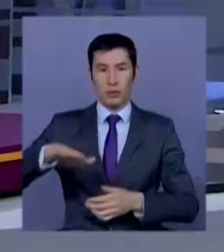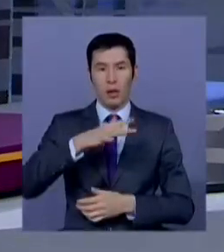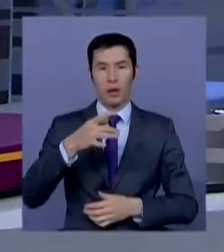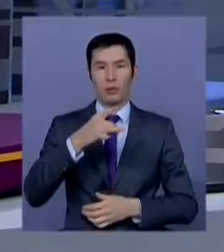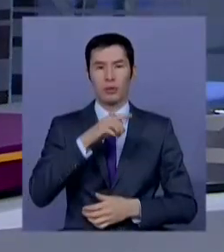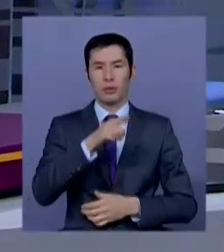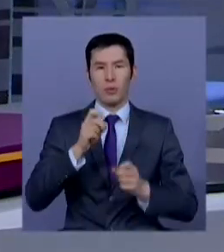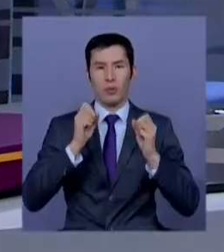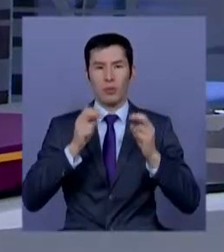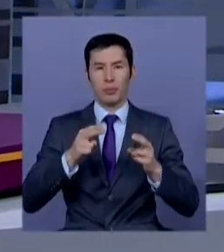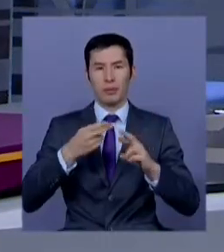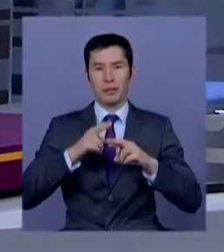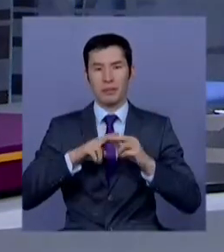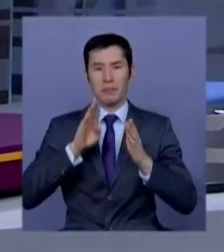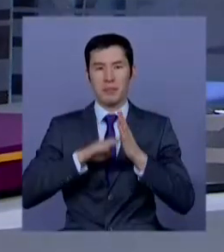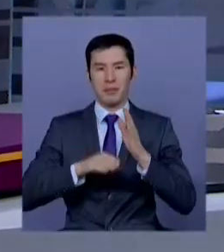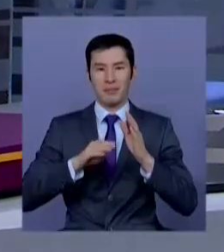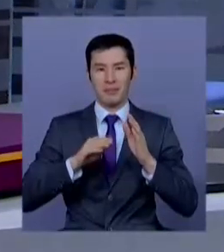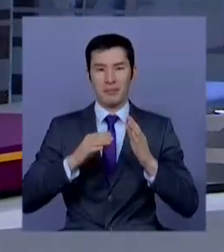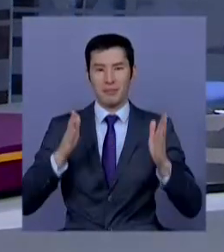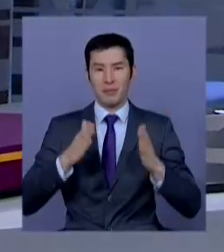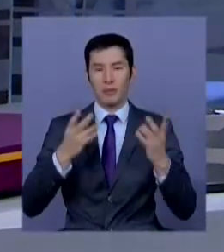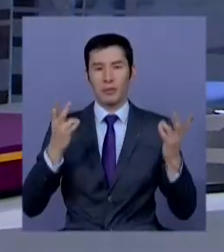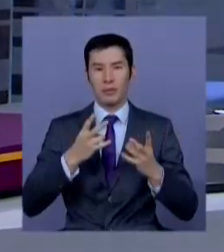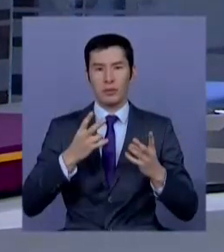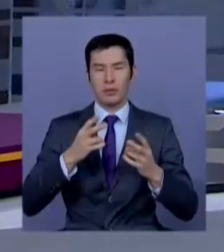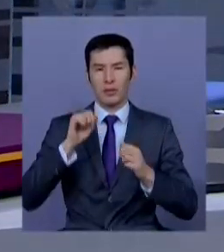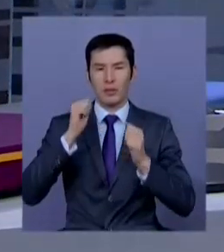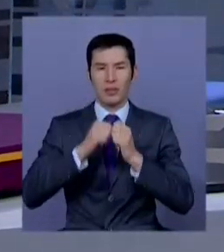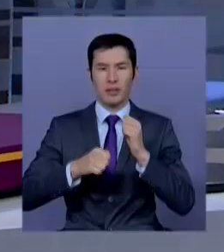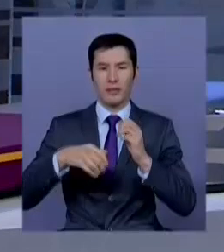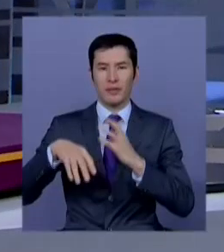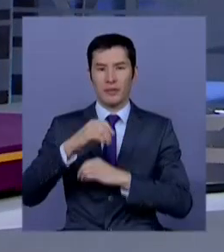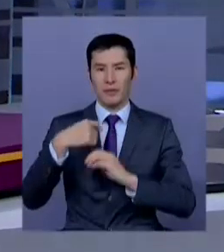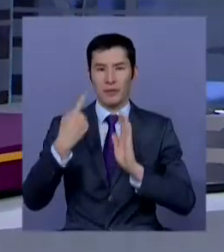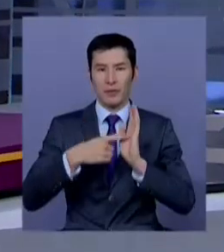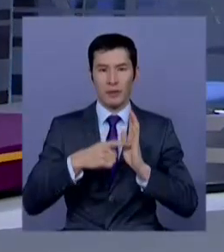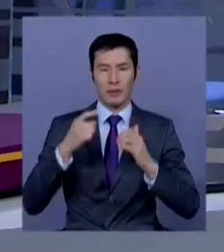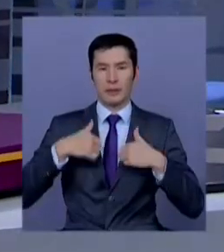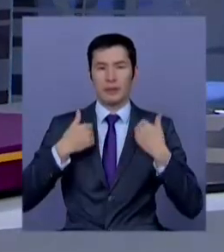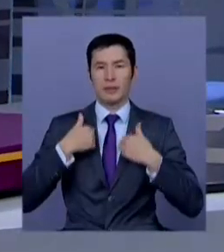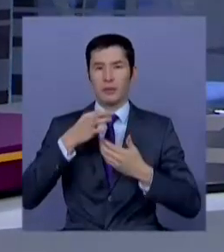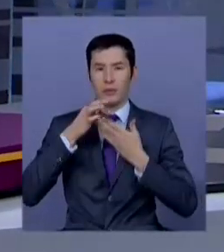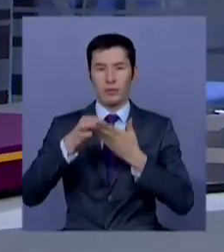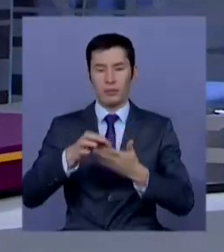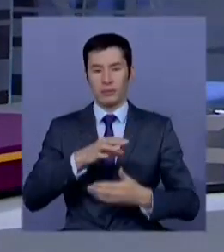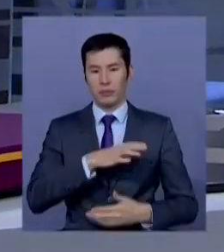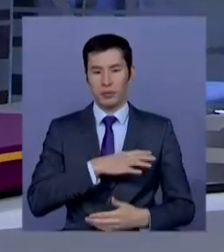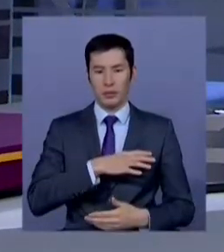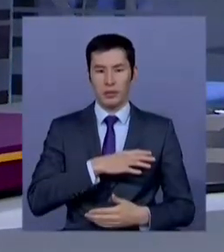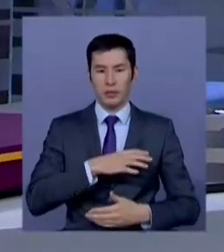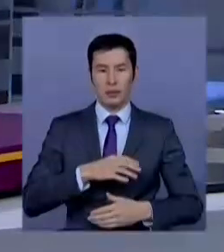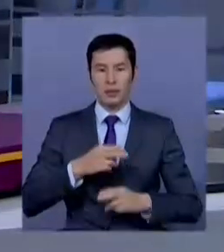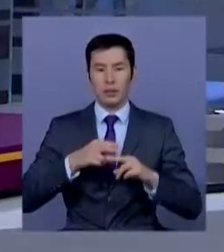де өзекті түйткілдерге қатысты болды. Тілшілердің әр сұрағына толыққанды тұшымды жауап берген мегаполис басшысы сондай-ақ